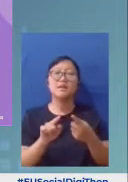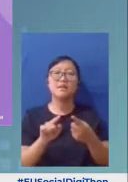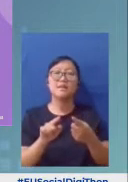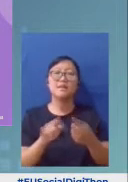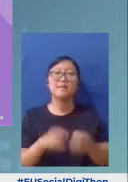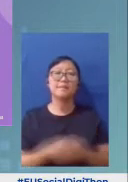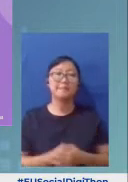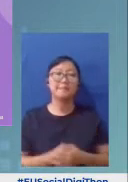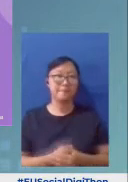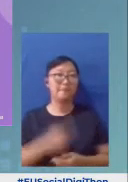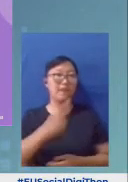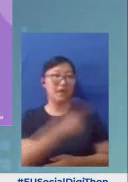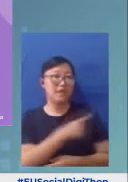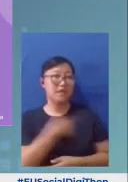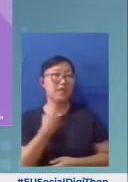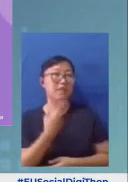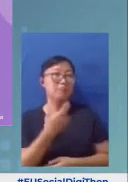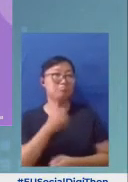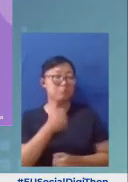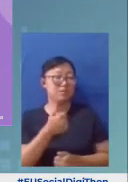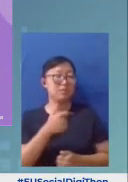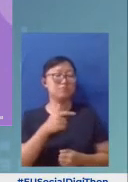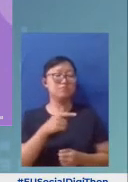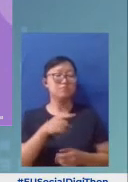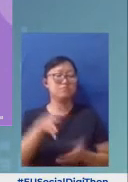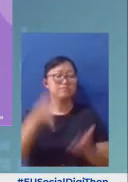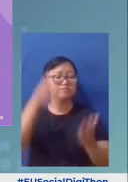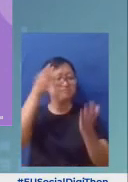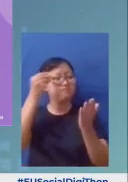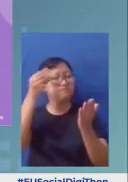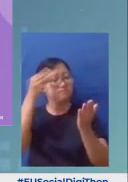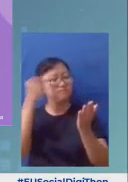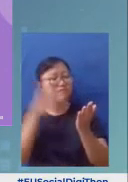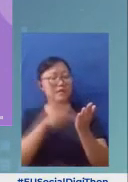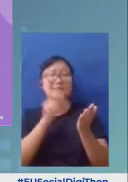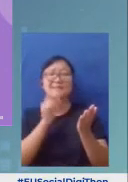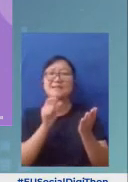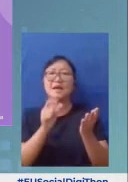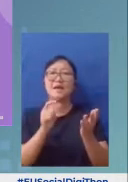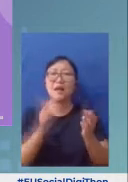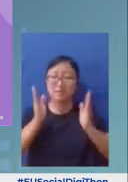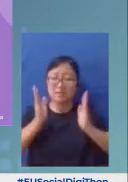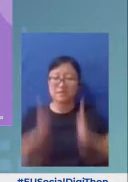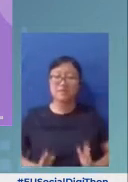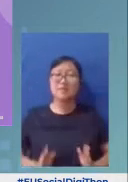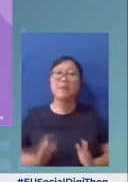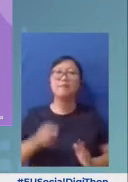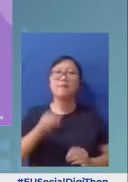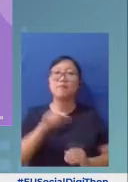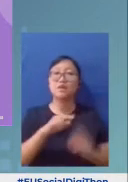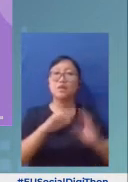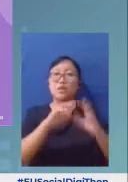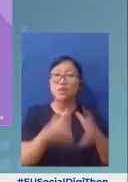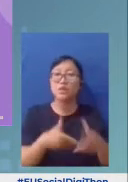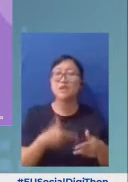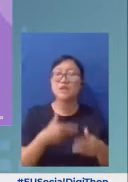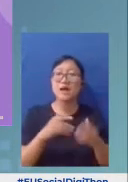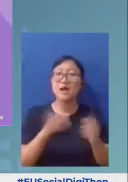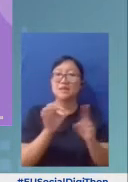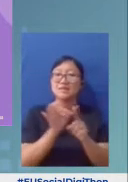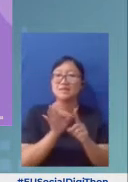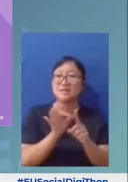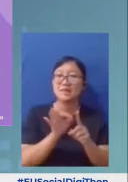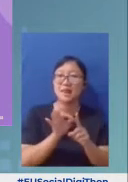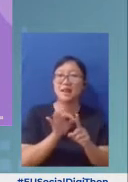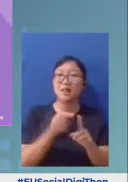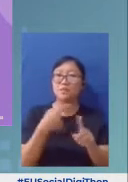cara berperilaku digital yang memang positif gitu ya. Terus kemudian buat peraturan yang jelas. Jadi sekolah tuh